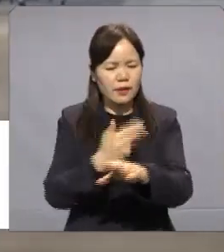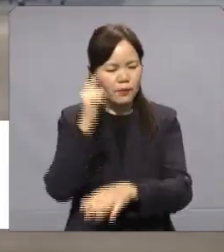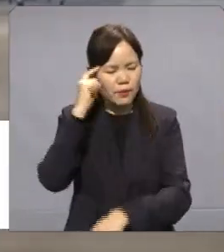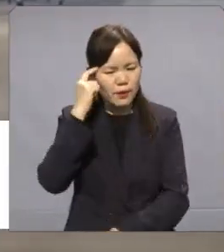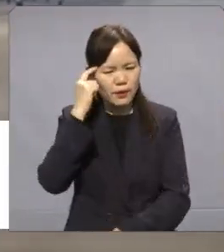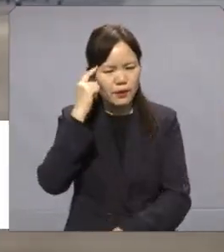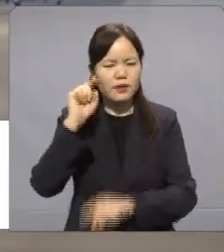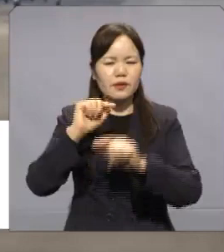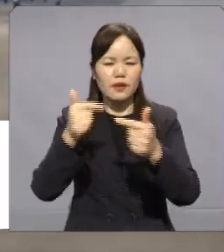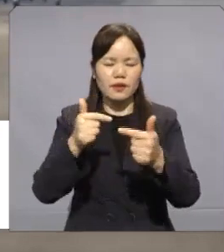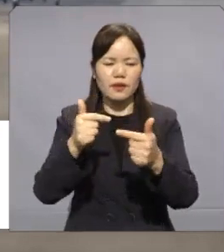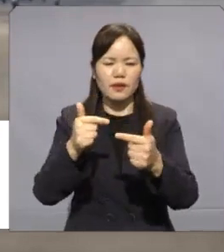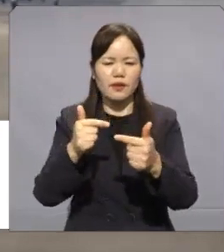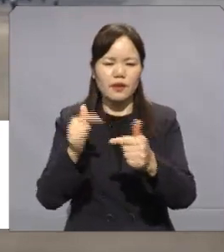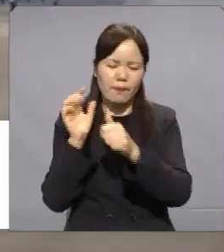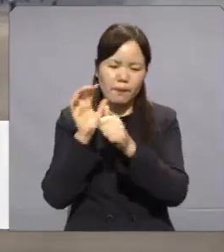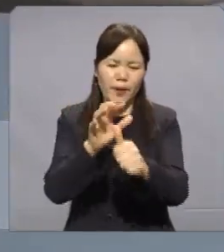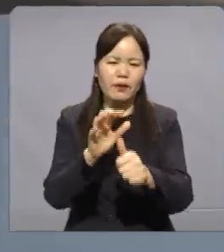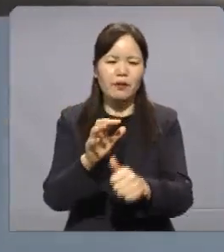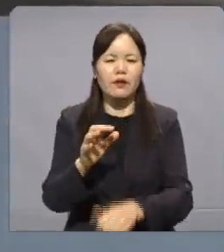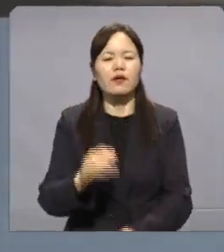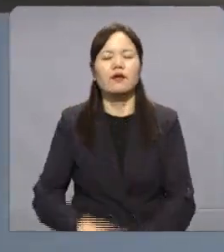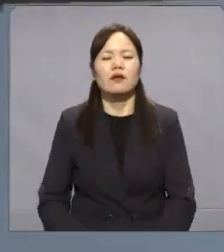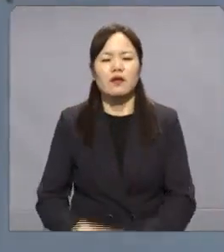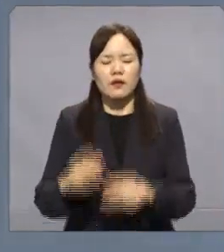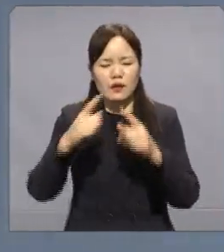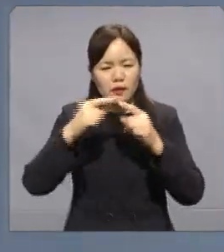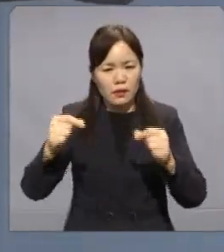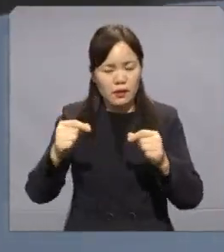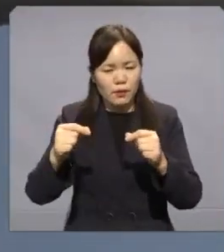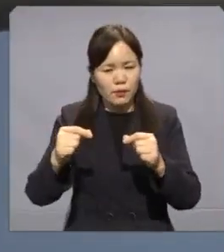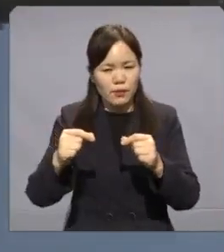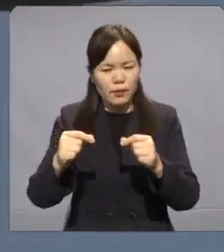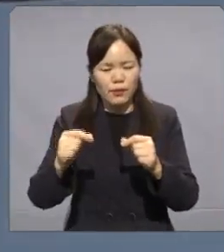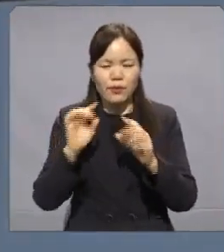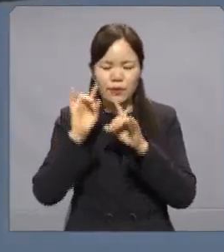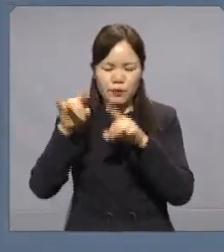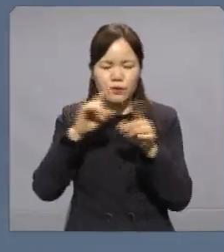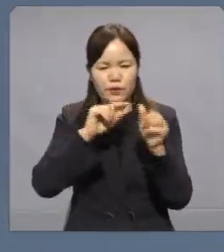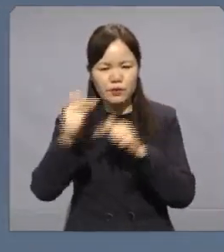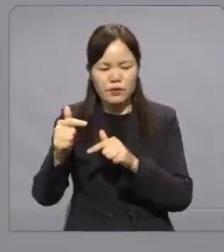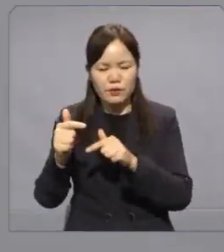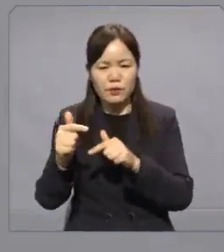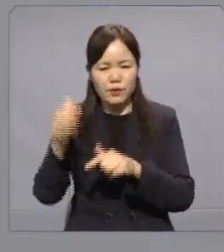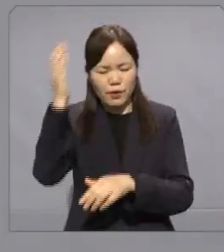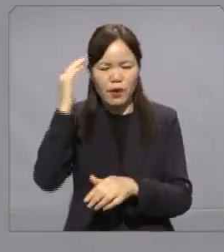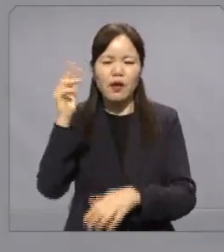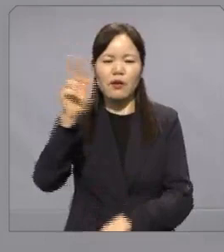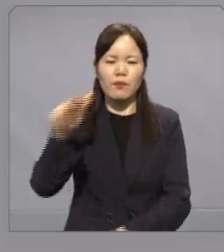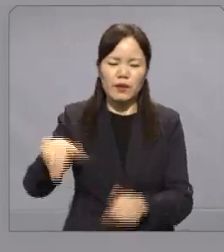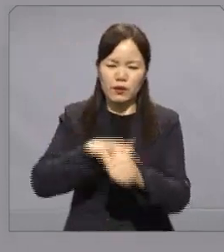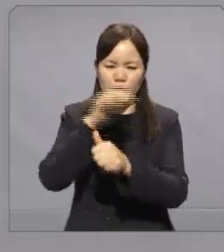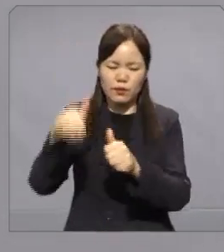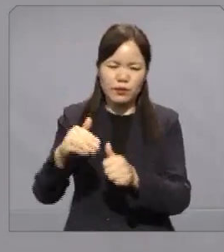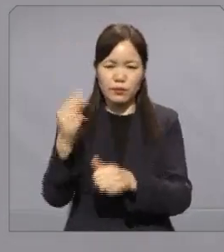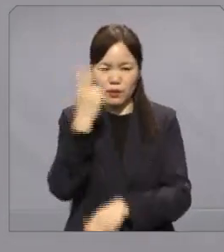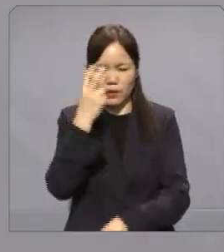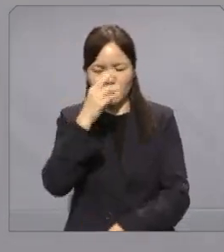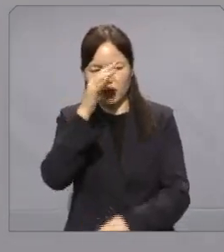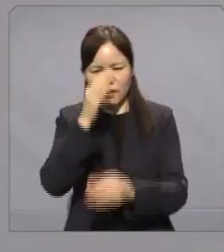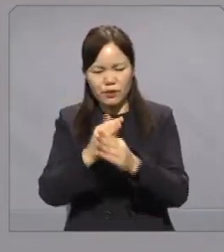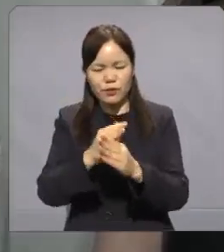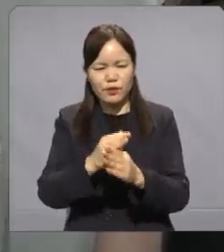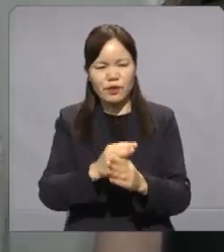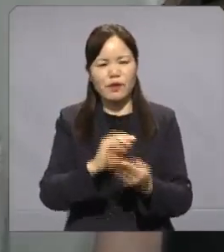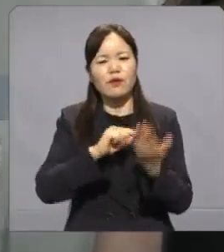압박했습니다. 주일 미군과 호주, 일본 정찰기도 한반도 주변에서 감시한다는 메시지를 보냈습니다.